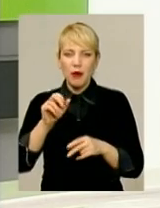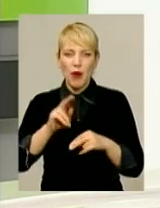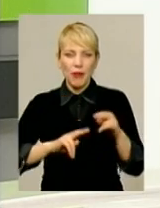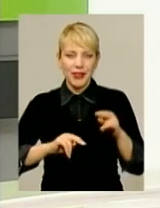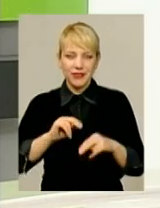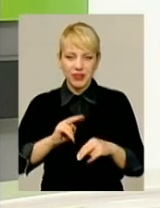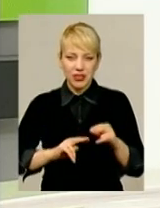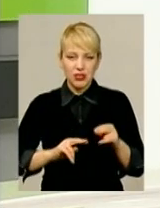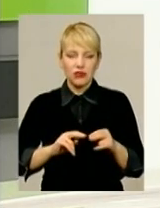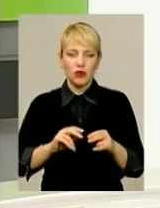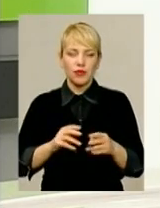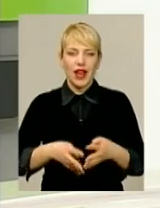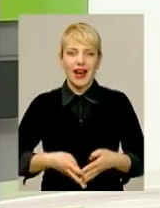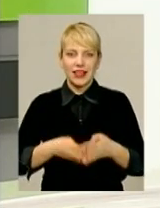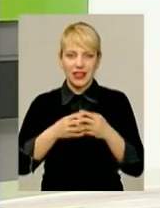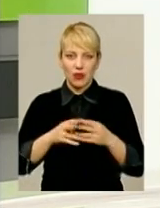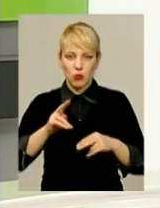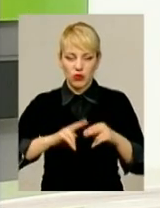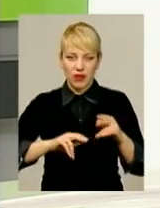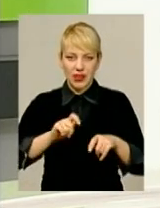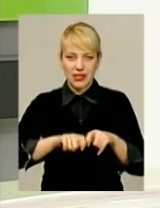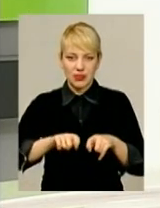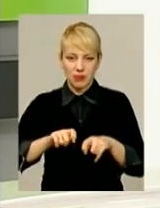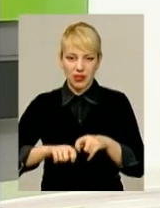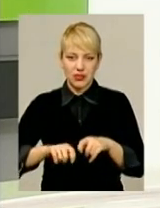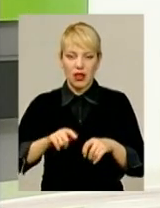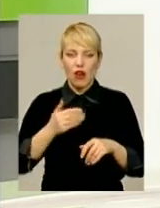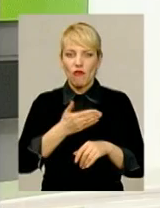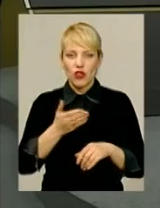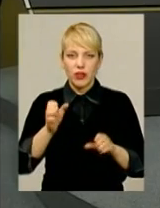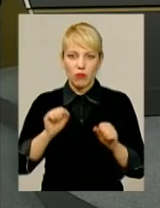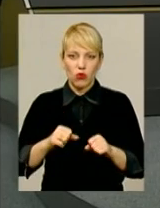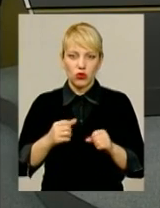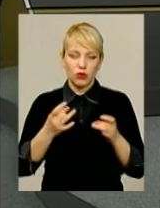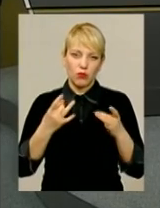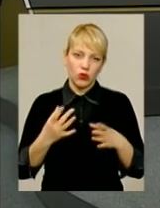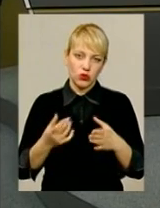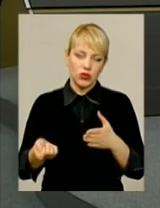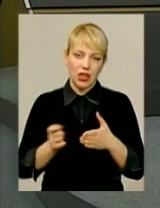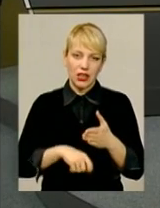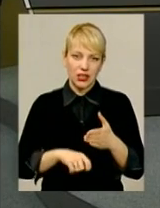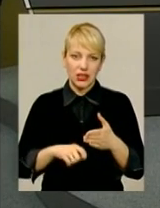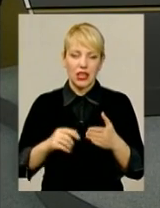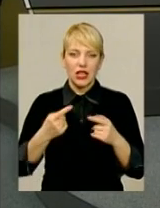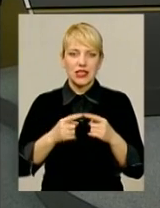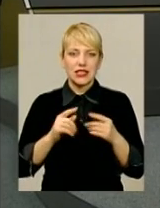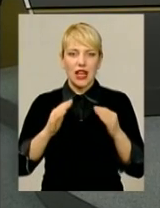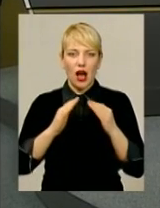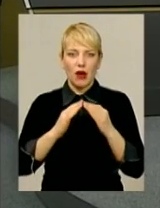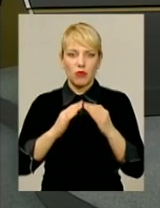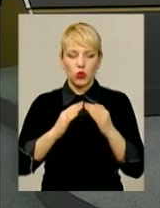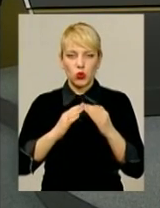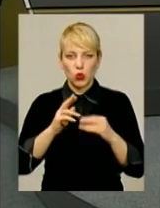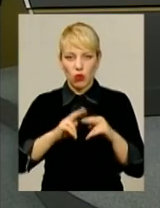як архітектурно-будівельна інспекція, вони можуть просто або закрити забудову, або